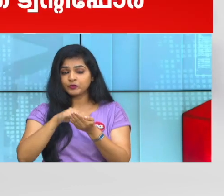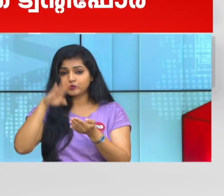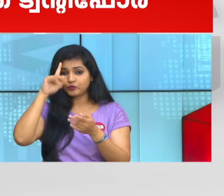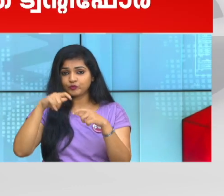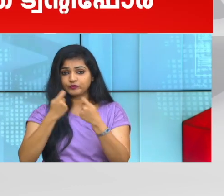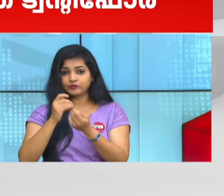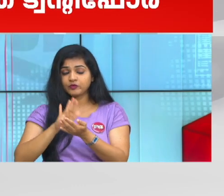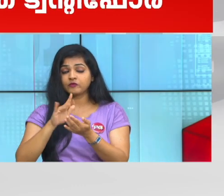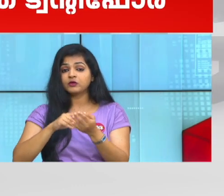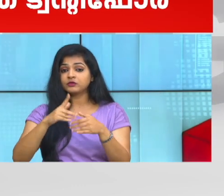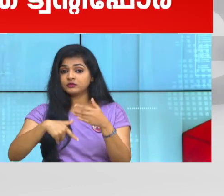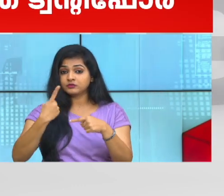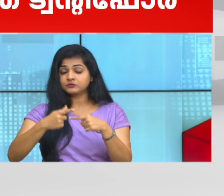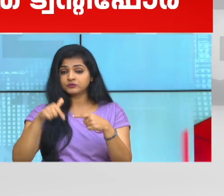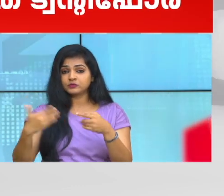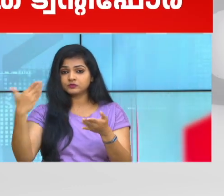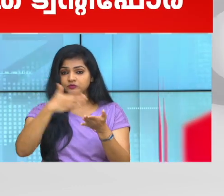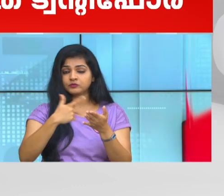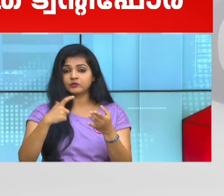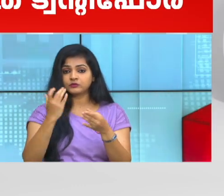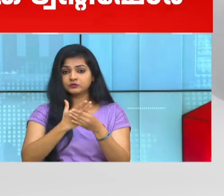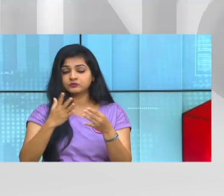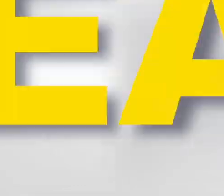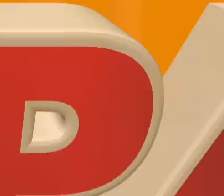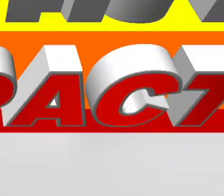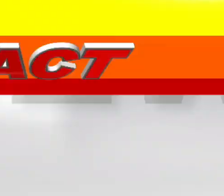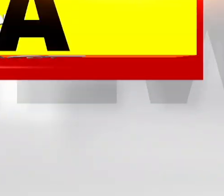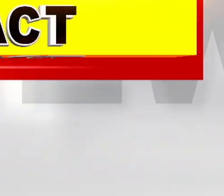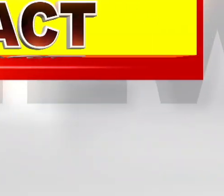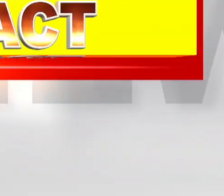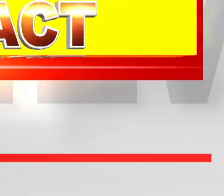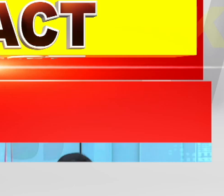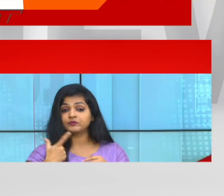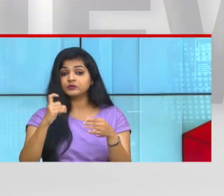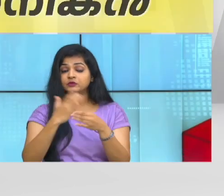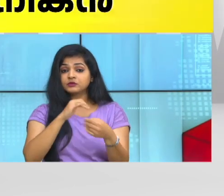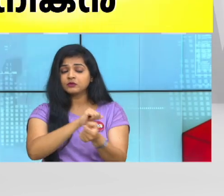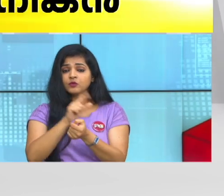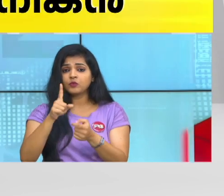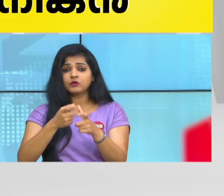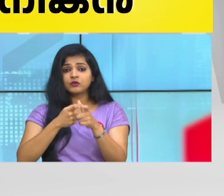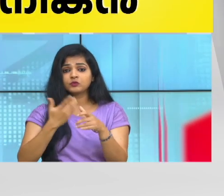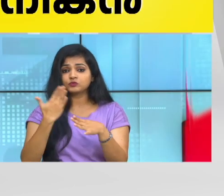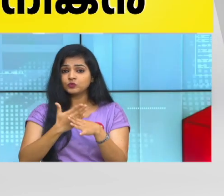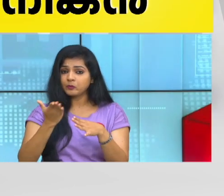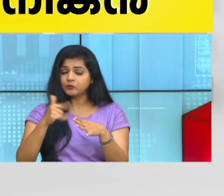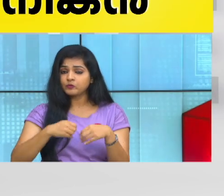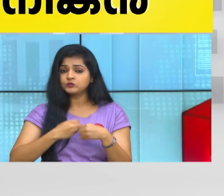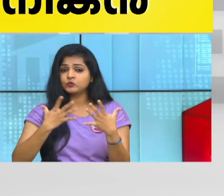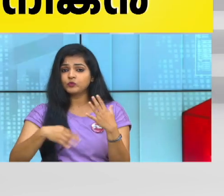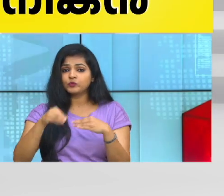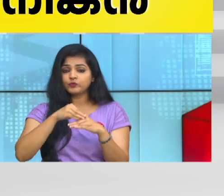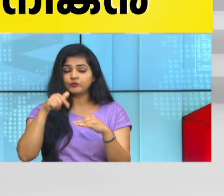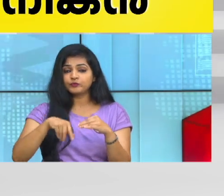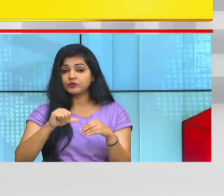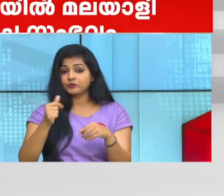ഹാജരാകാനും പോലീസ് ആവശ്യപ്പെടുകയും ചെയ്തിട്ടുണ്ട്. ഏതായാലും കേസിൽ അറസ്റ്റിലായതിൽ ഒരാൾ സൈനികനാണ് എന്നുള്ളത് ഞെട്ടിക്കുന്ന വിവരമാണ്. മറ്റു പ്രതികൾ ഉൾപ്പെടെ ഇപ്പോൾ പോലീസ് റിമാൻഡ്